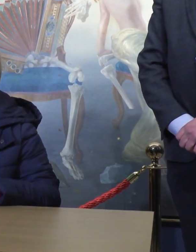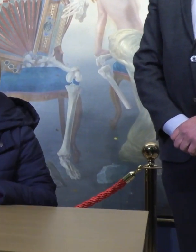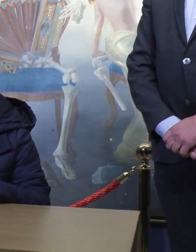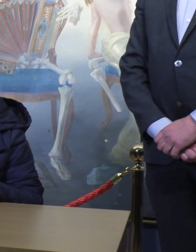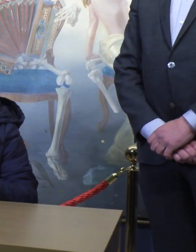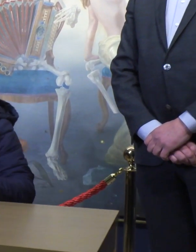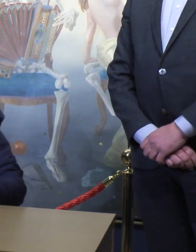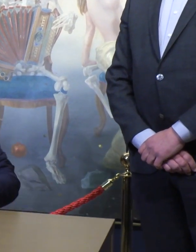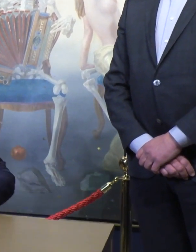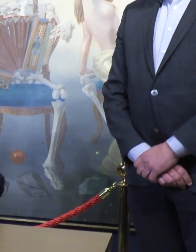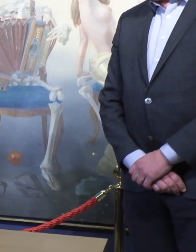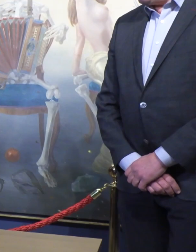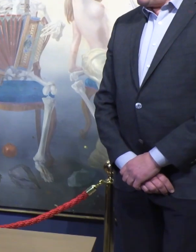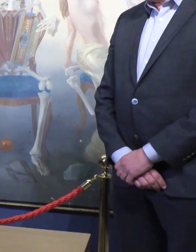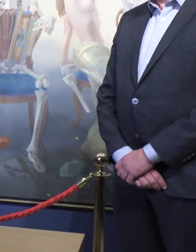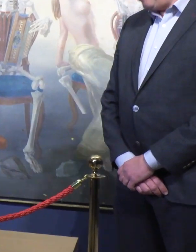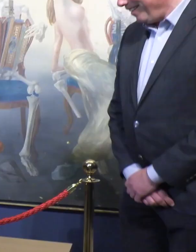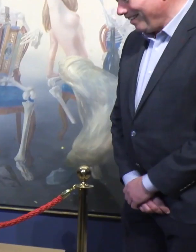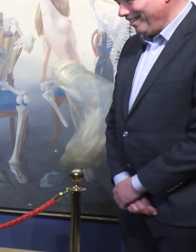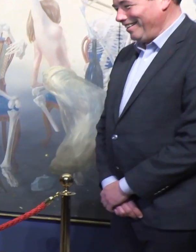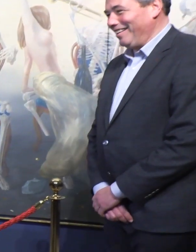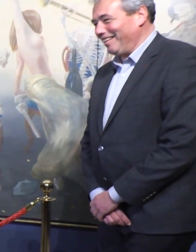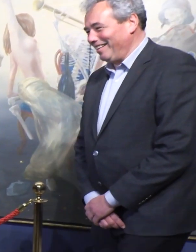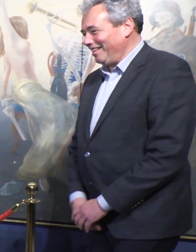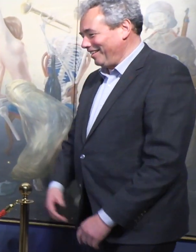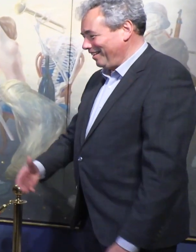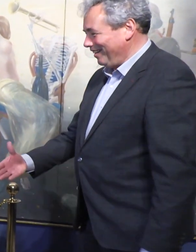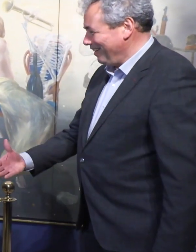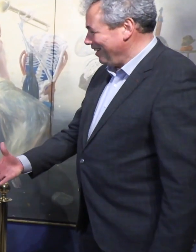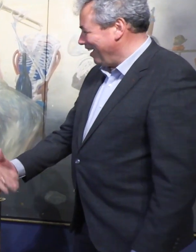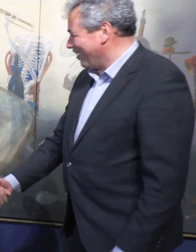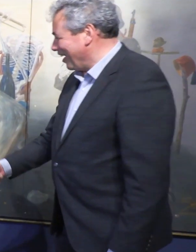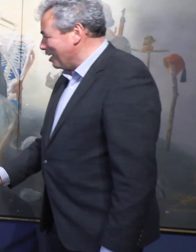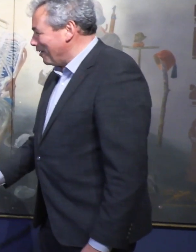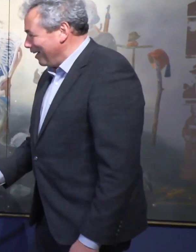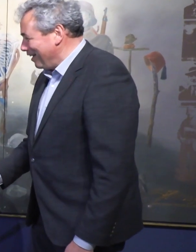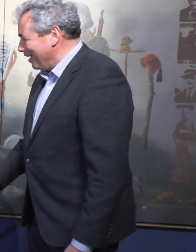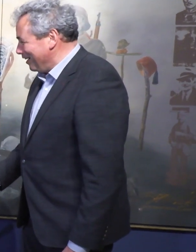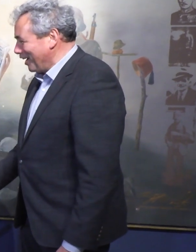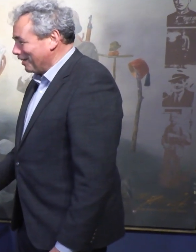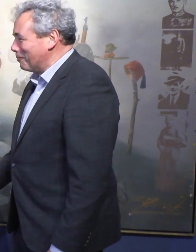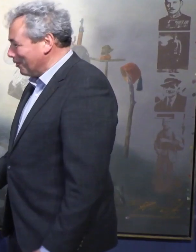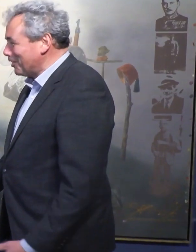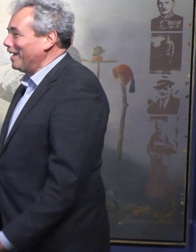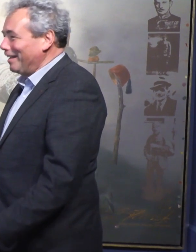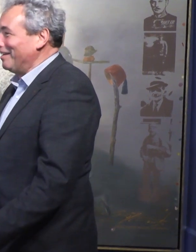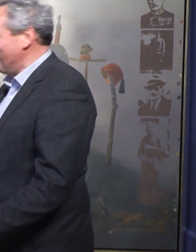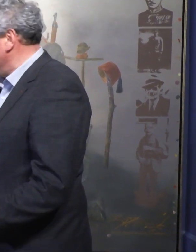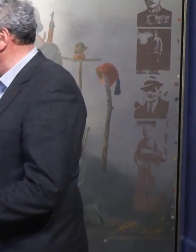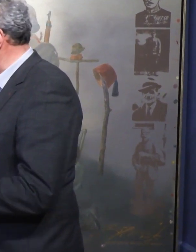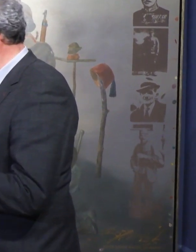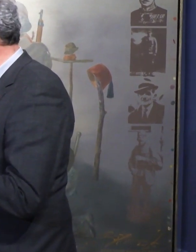zakonov podpišem, evo, da prej sem se sam sprikal podpisala, zdaj pa ste. Ja, hvala lepa in še enkrat dobrodošla